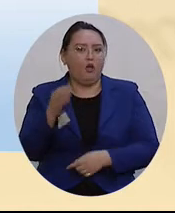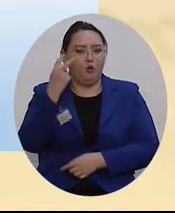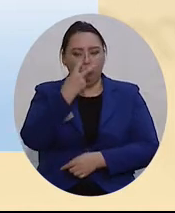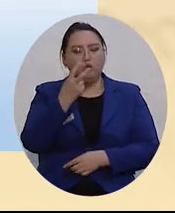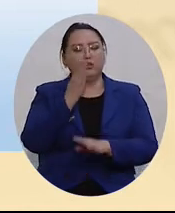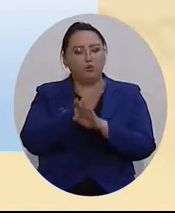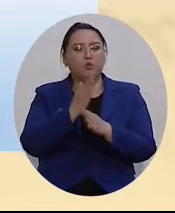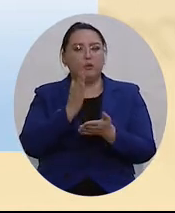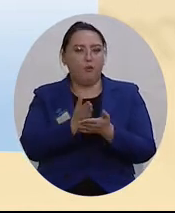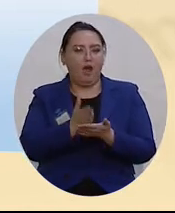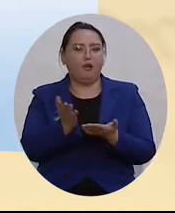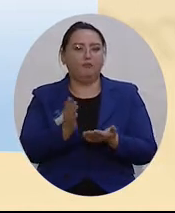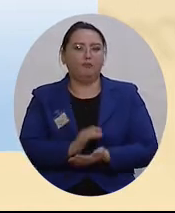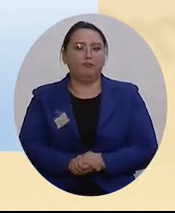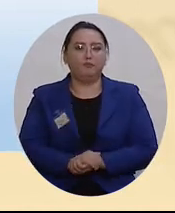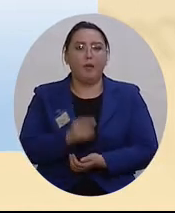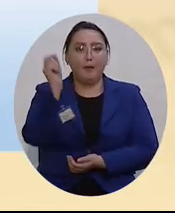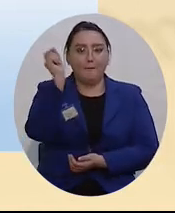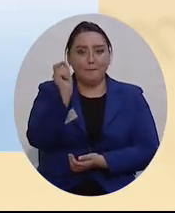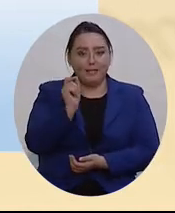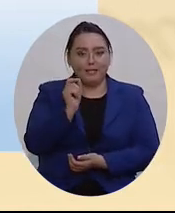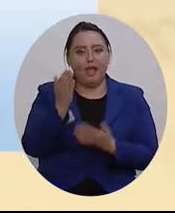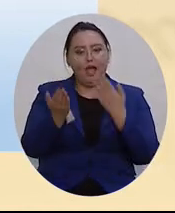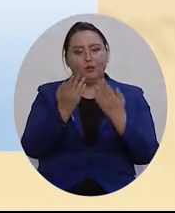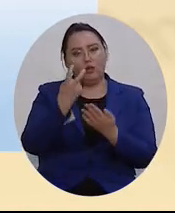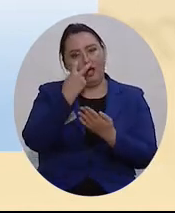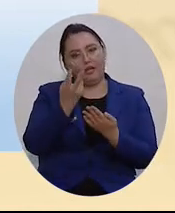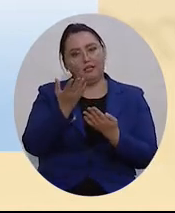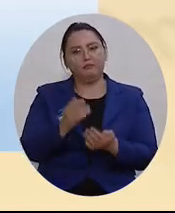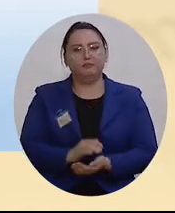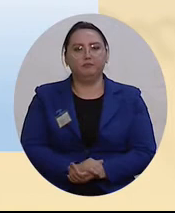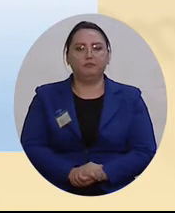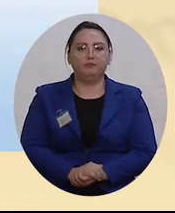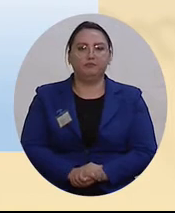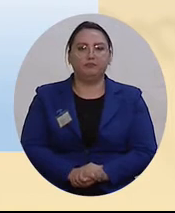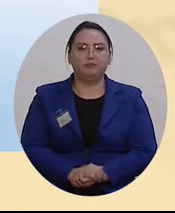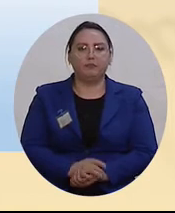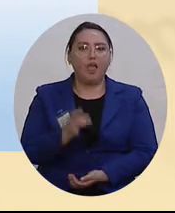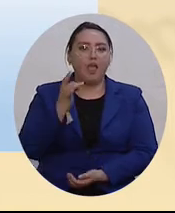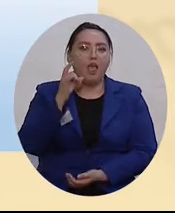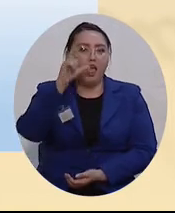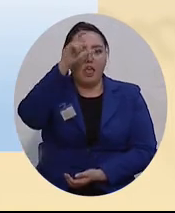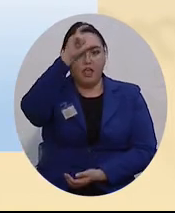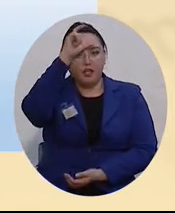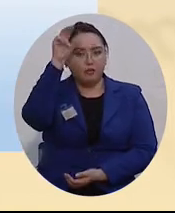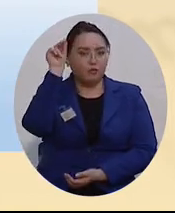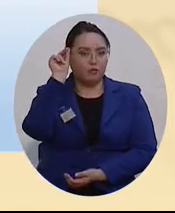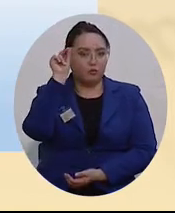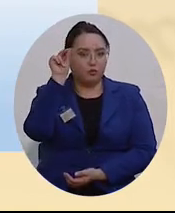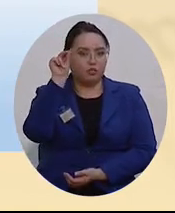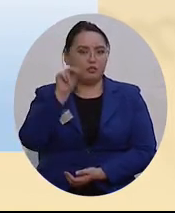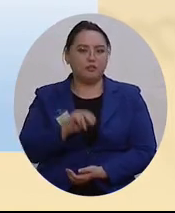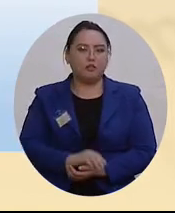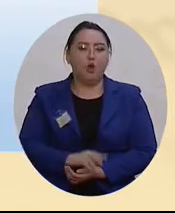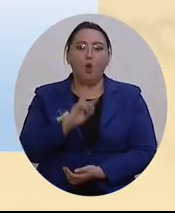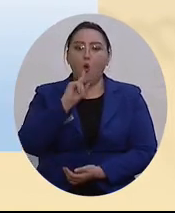багш нь бас итгэж байна. За бичсэн зүйлүүдээ толгон үзье. За эрдэм сурч. За багш нь